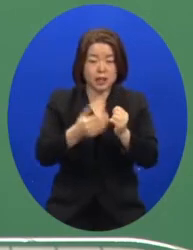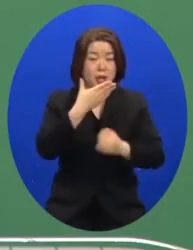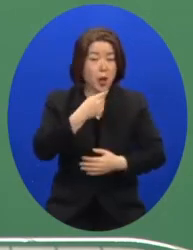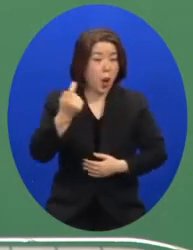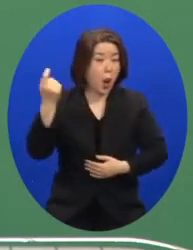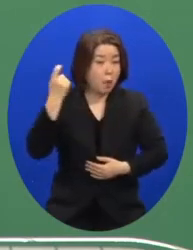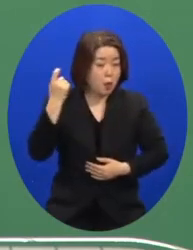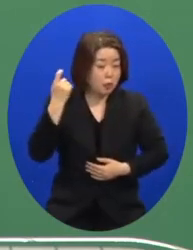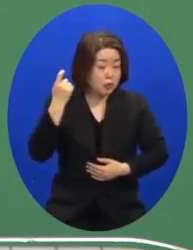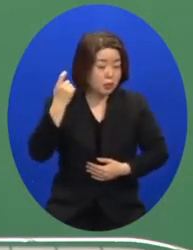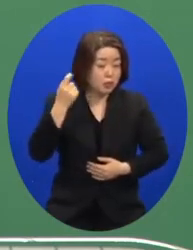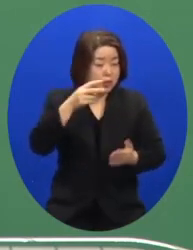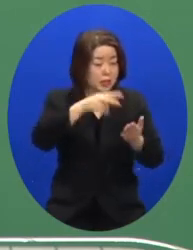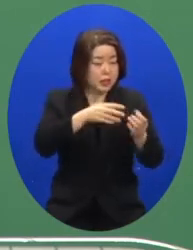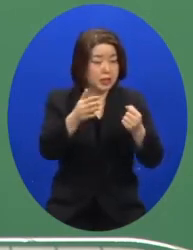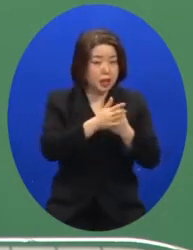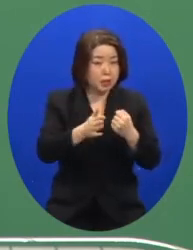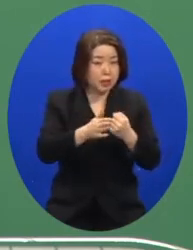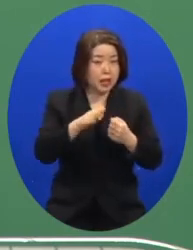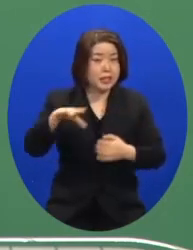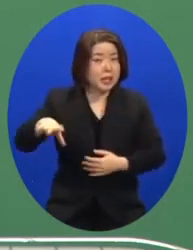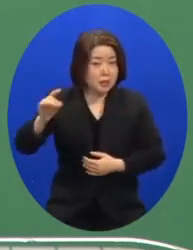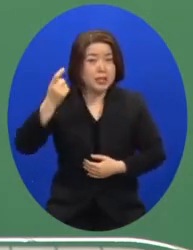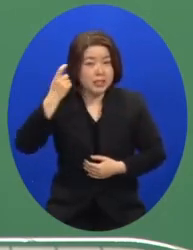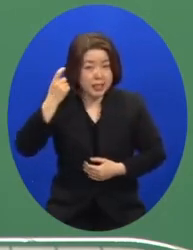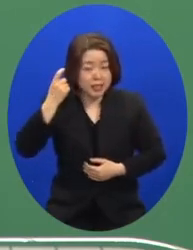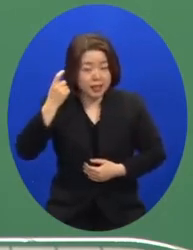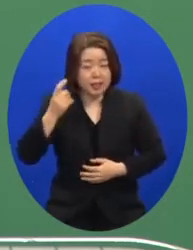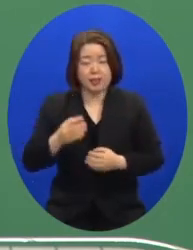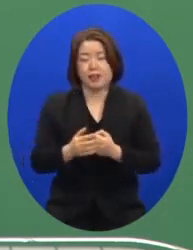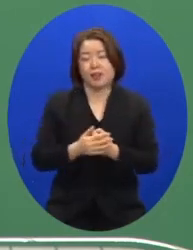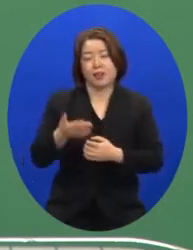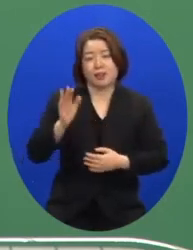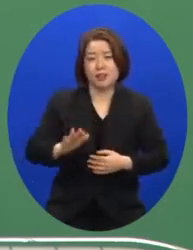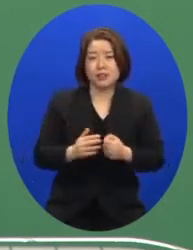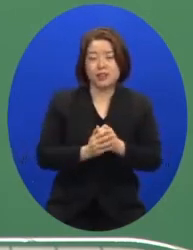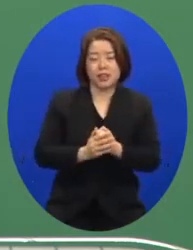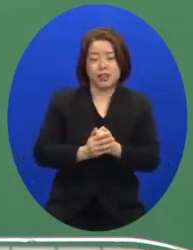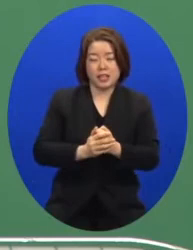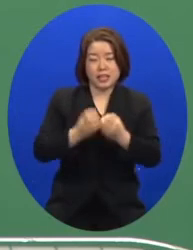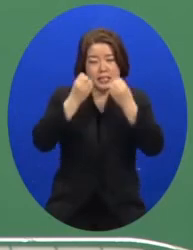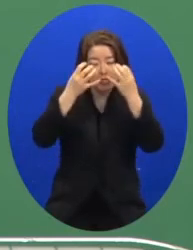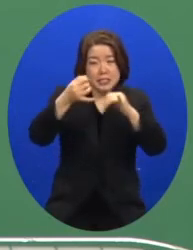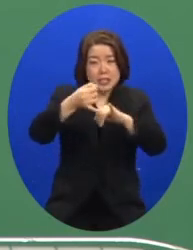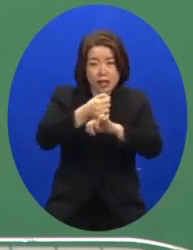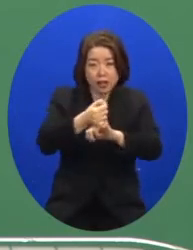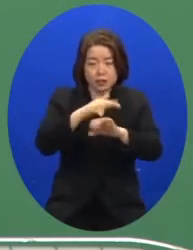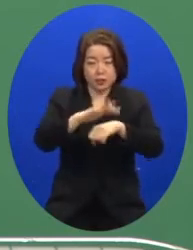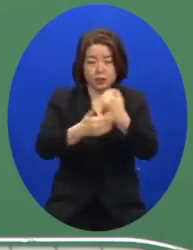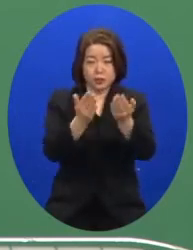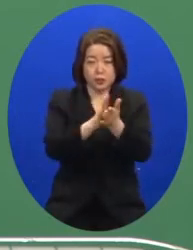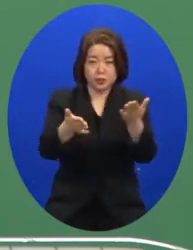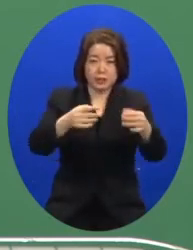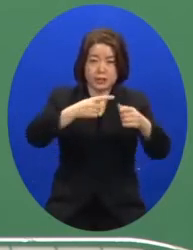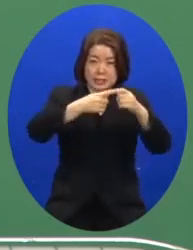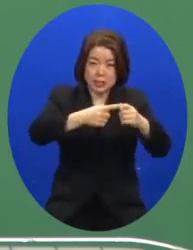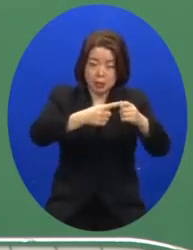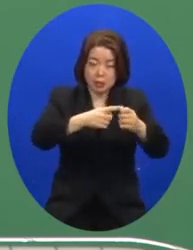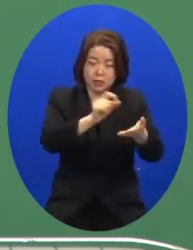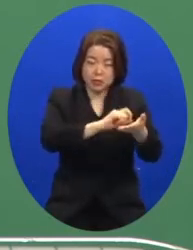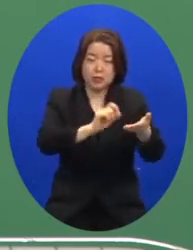라고 하는 생각을 하는 분도 계시지만 실제로는 신약성경의 제일 먼저 쓴 성경은 바울서신